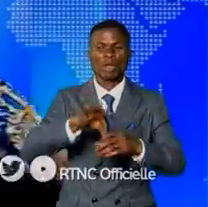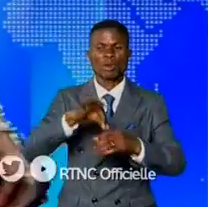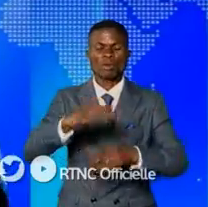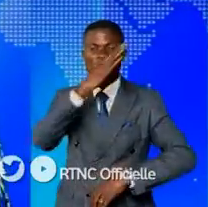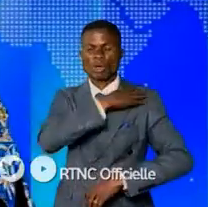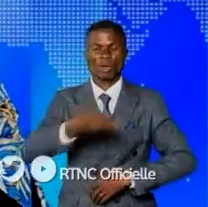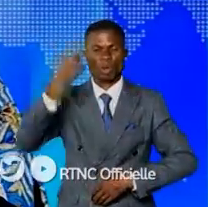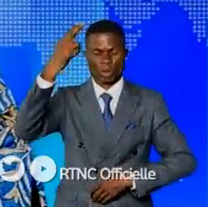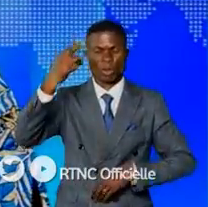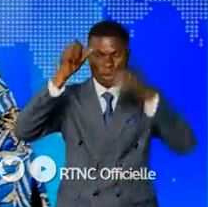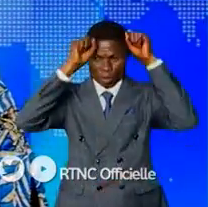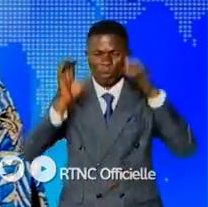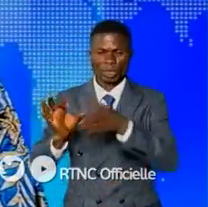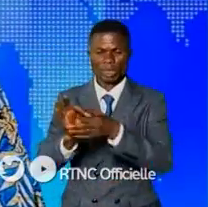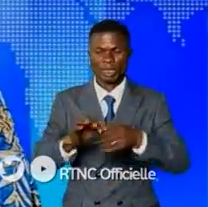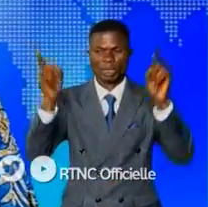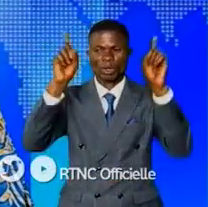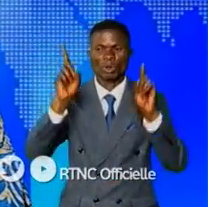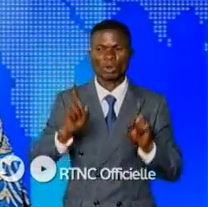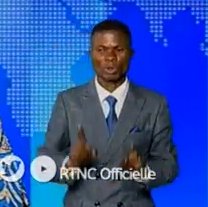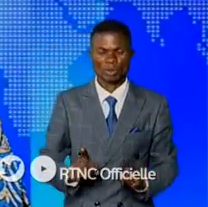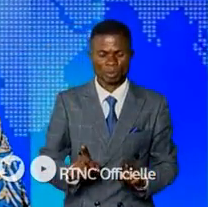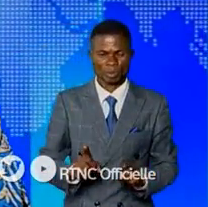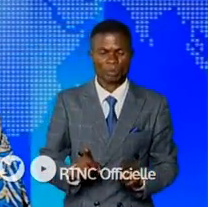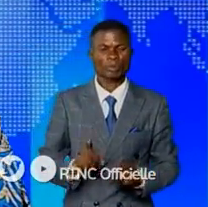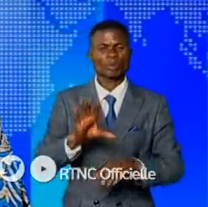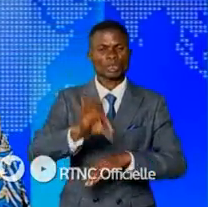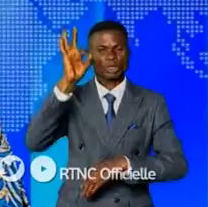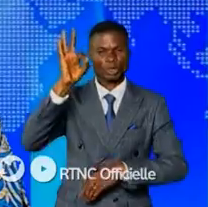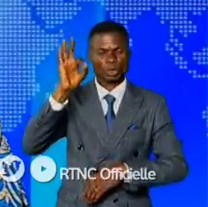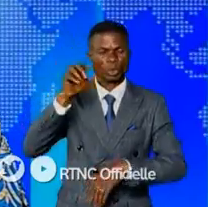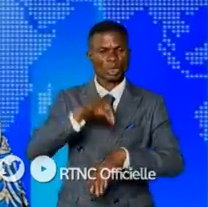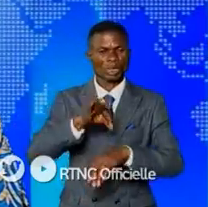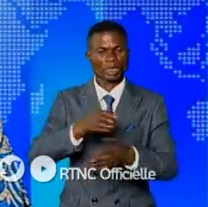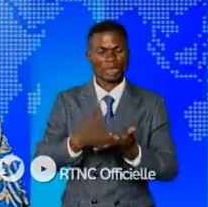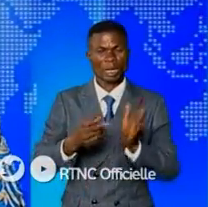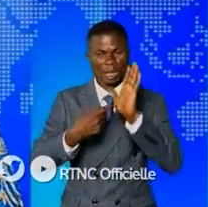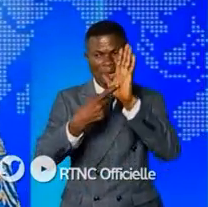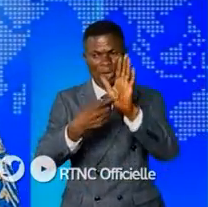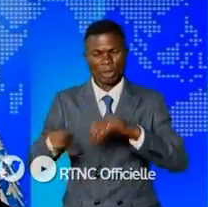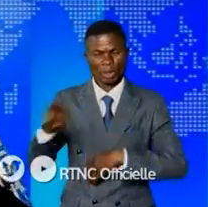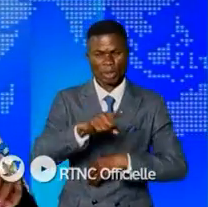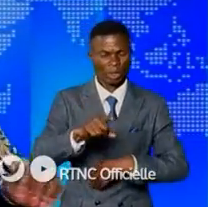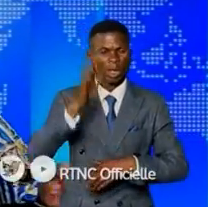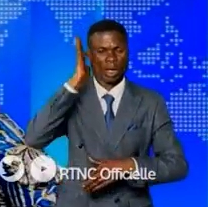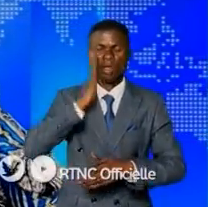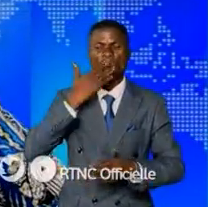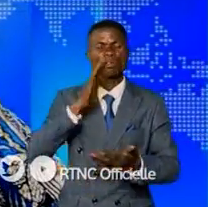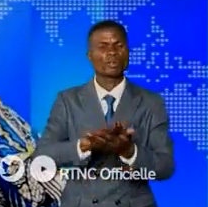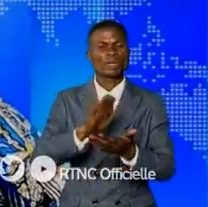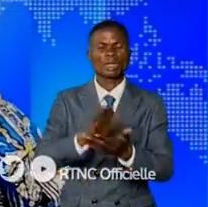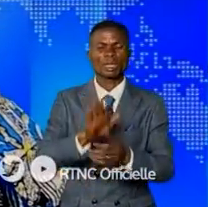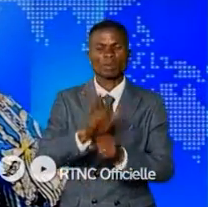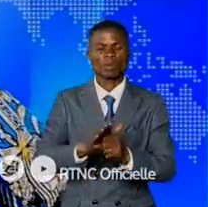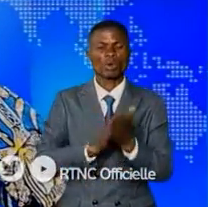rang de Président de l'Union africaine. Il saisit cette heureuse opportunité pour vous présenter les vives et chaleureuses félicitations